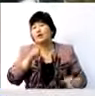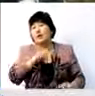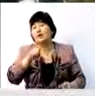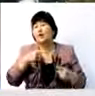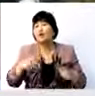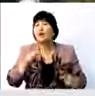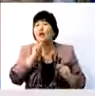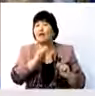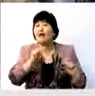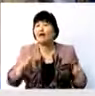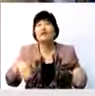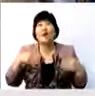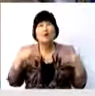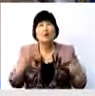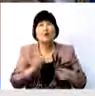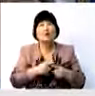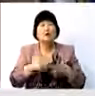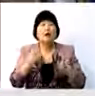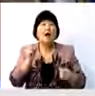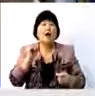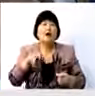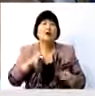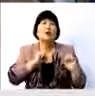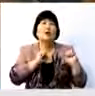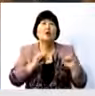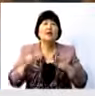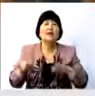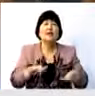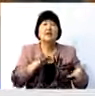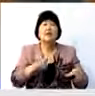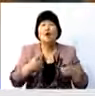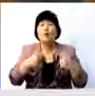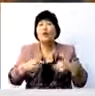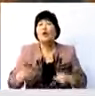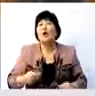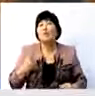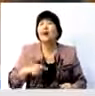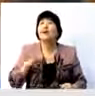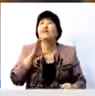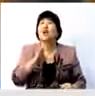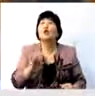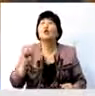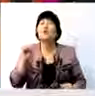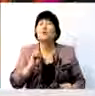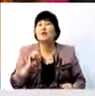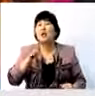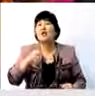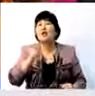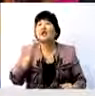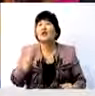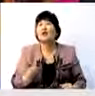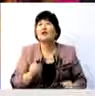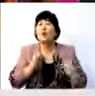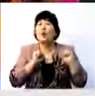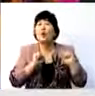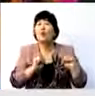түрлі наградалар берілді. Сондай-ақ бұл күні Арал ауданының қорған істер жөніндегі бөлім маманы Сайлау Ембергеновке, Жалағаш ауданының